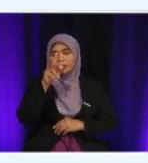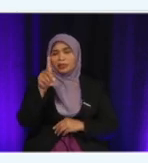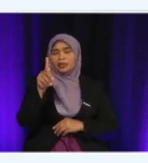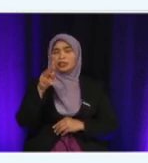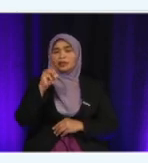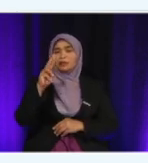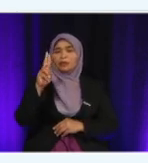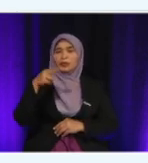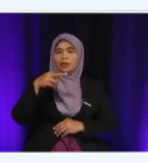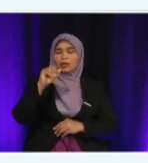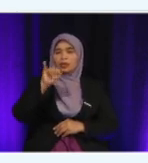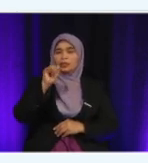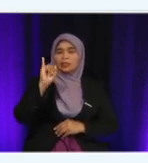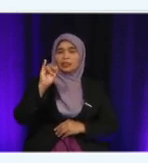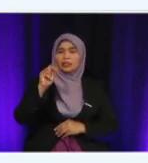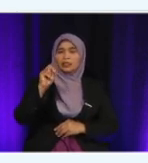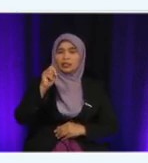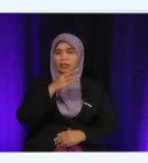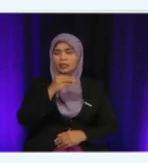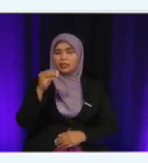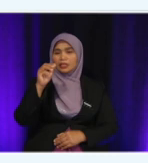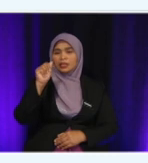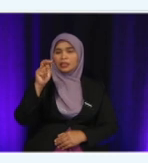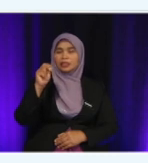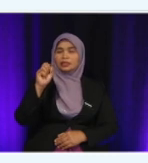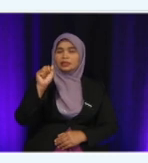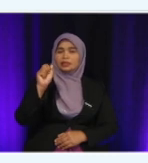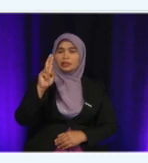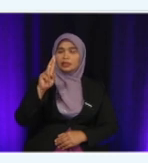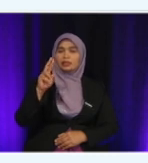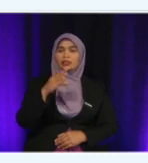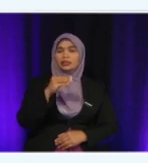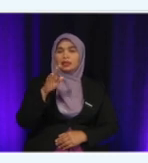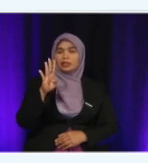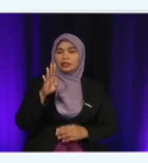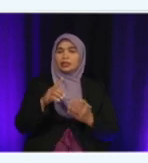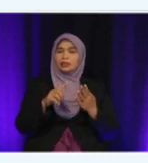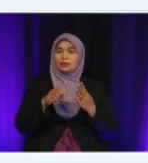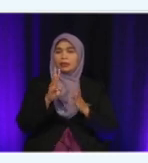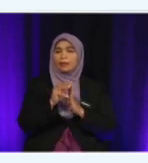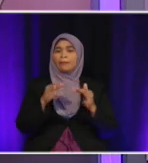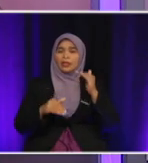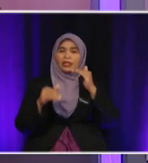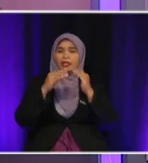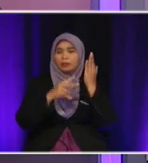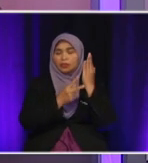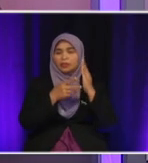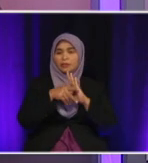yang ketiga menggubah Piagam Madinah dan yang keempat membina pusat peniagaan